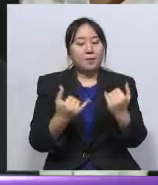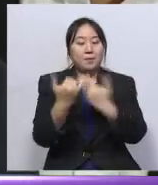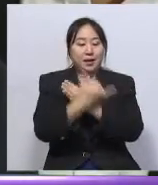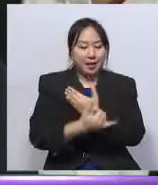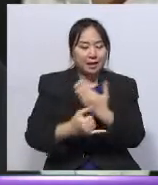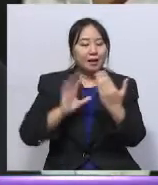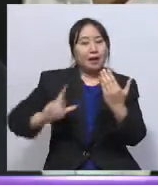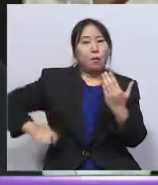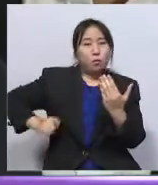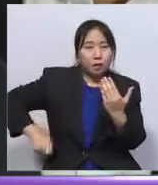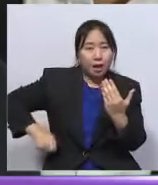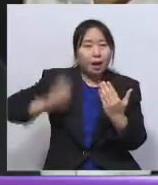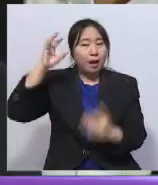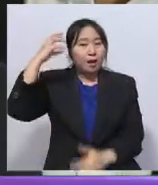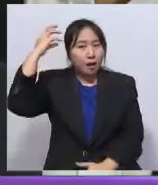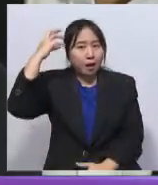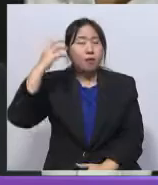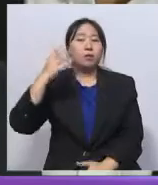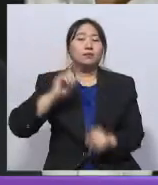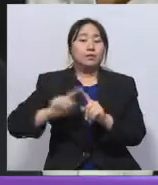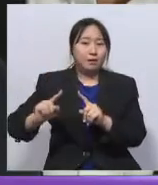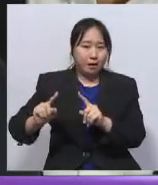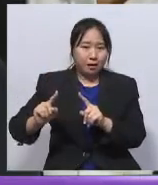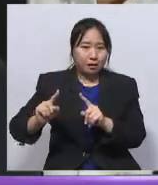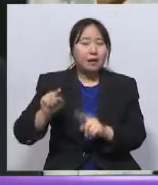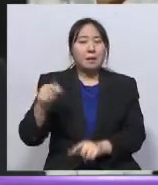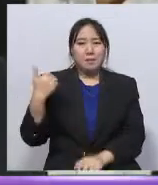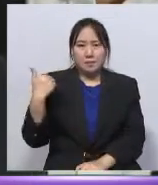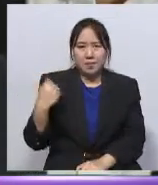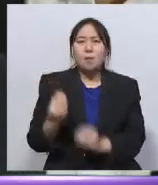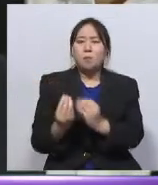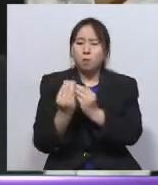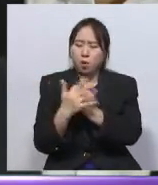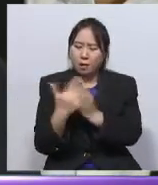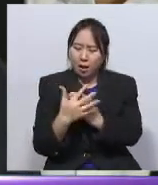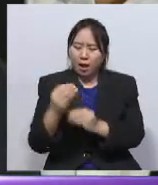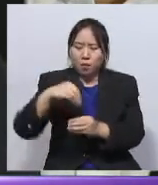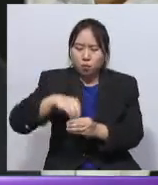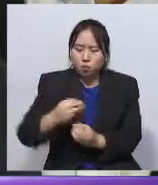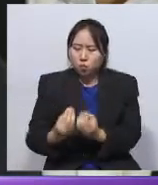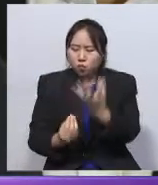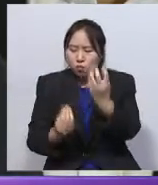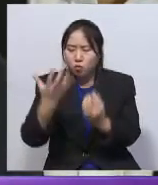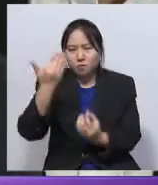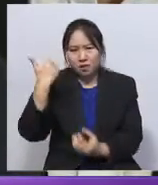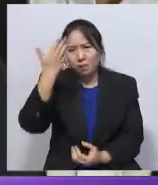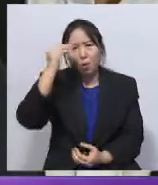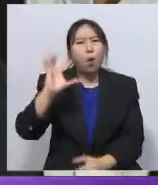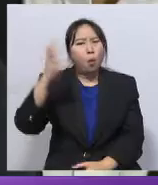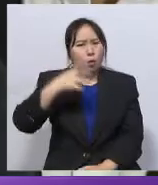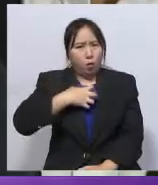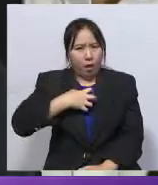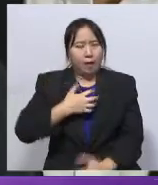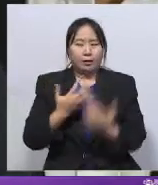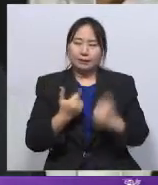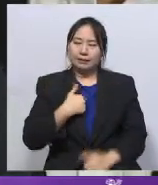าจะเป็นกัมพูชาก็ดีลาวก็ดีเขมรก็ดีเขาก็จะมีการปลูกผลไม้มากขึ้นตามความต้องการตลาดโลกเราจะขยับตัว